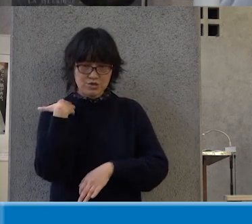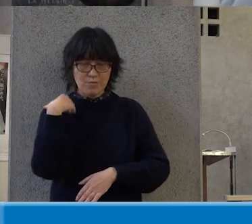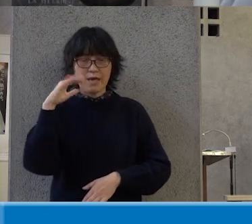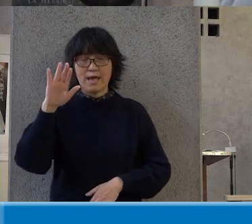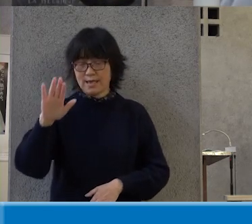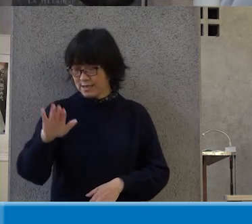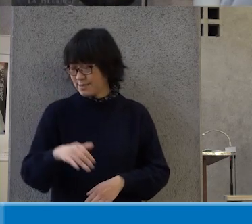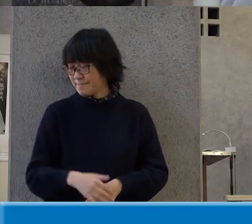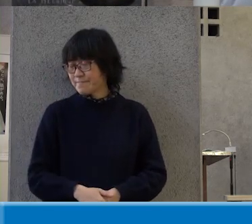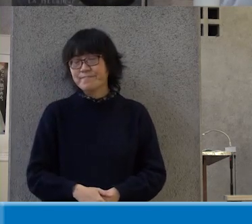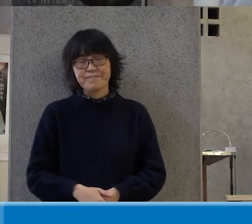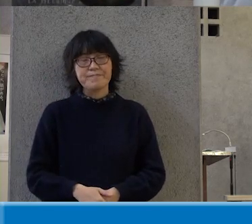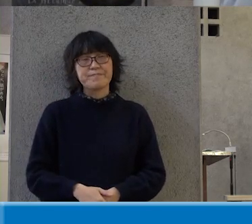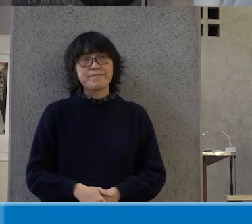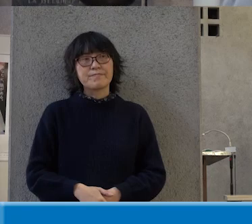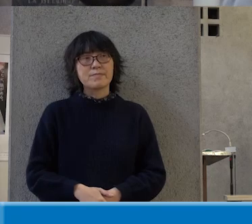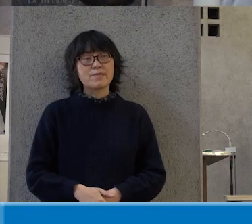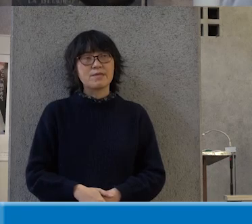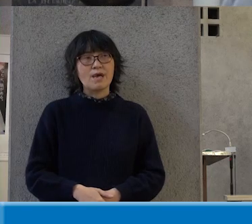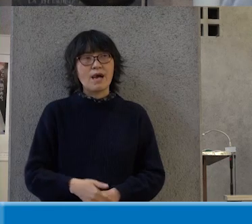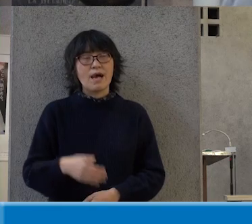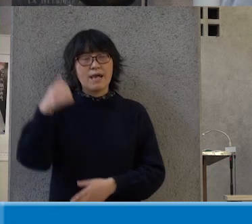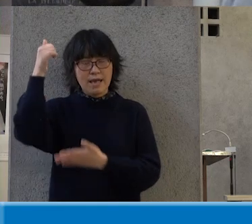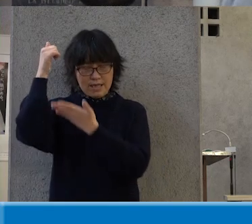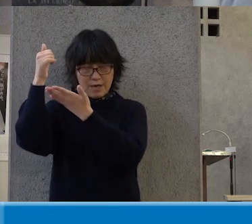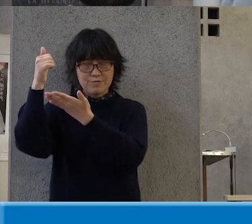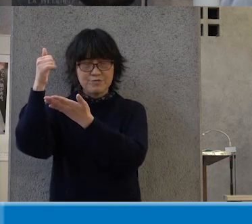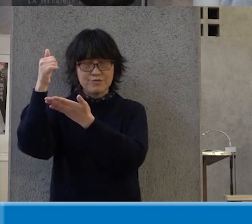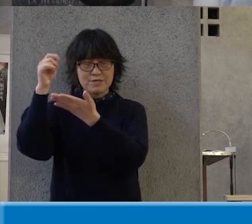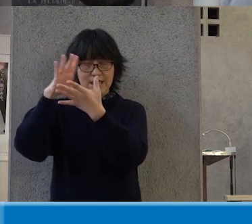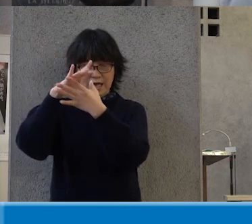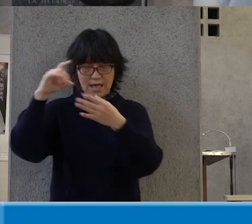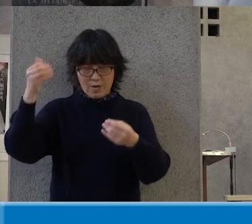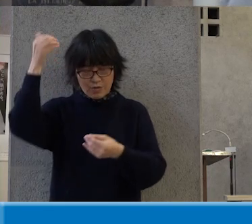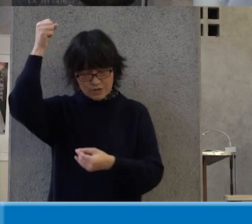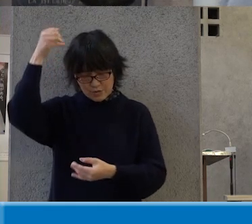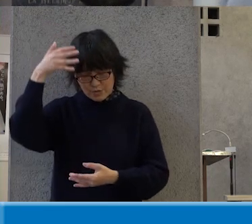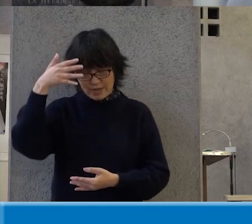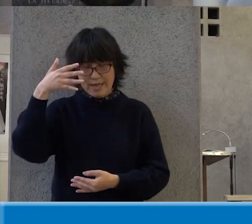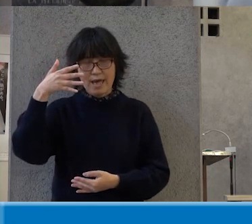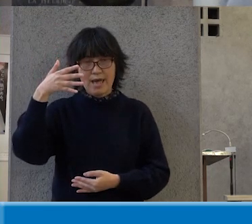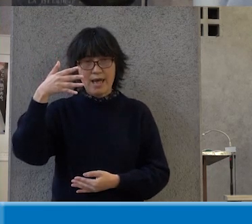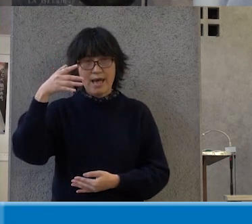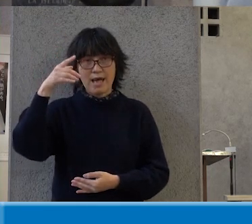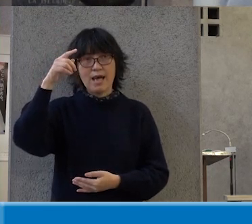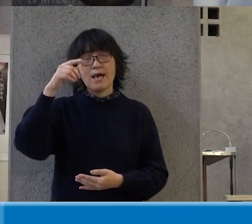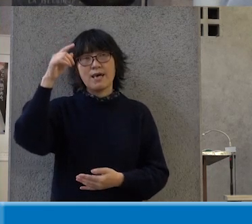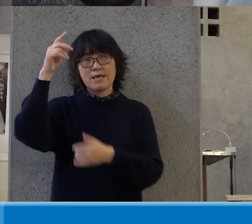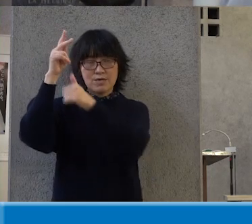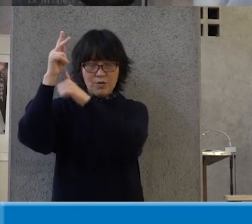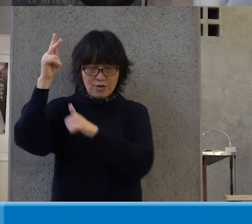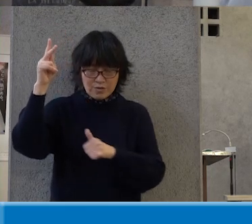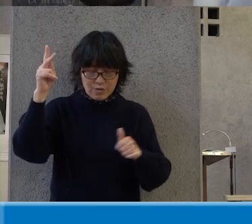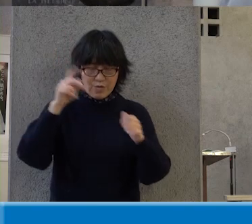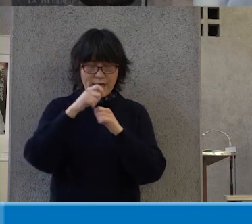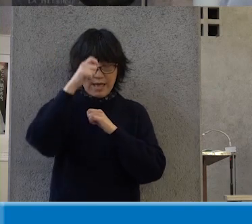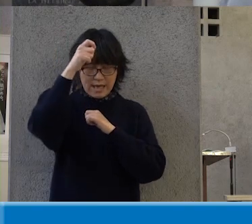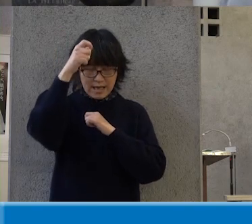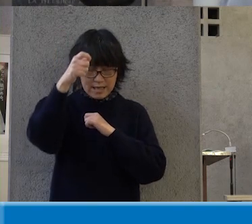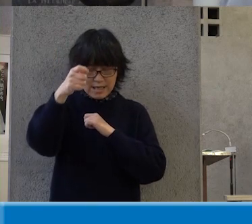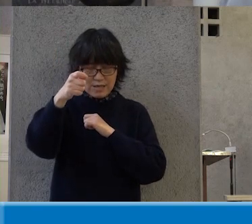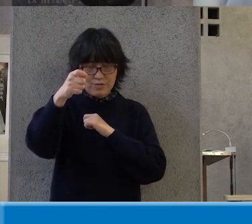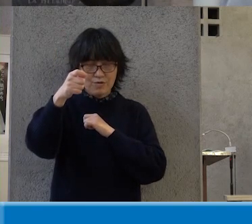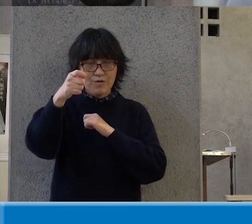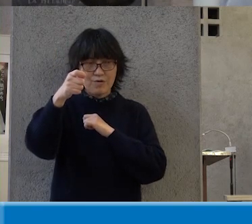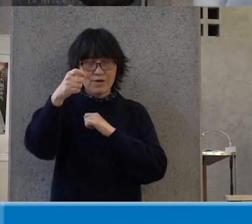めです。あなたは聖霊を注いで一人を永遠に